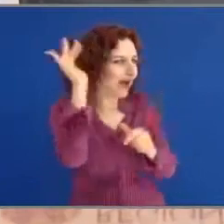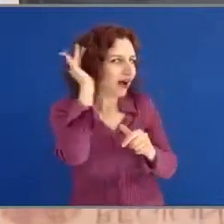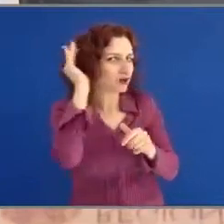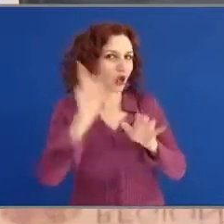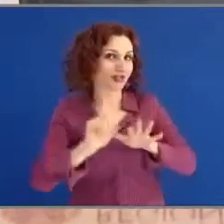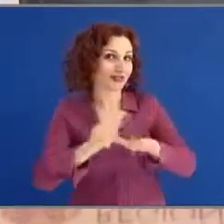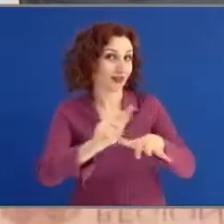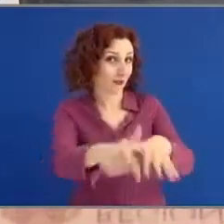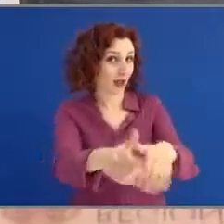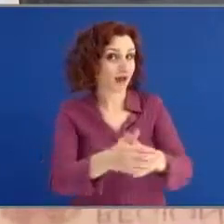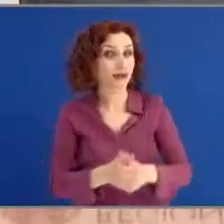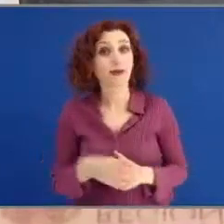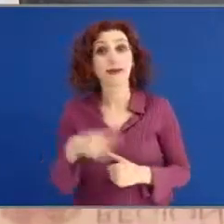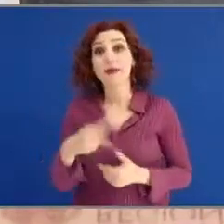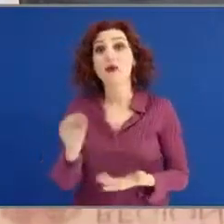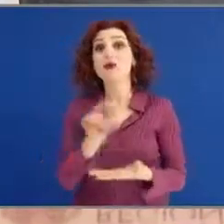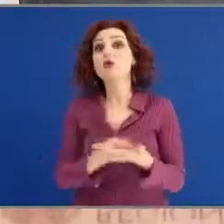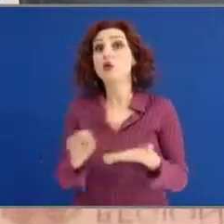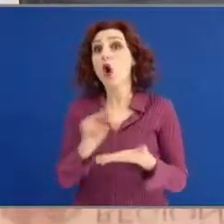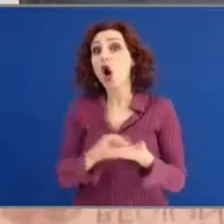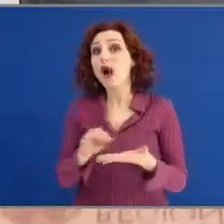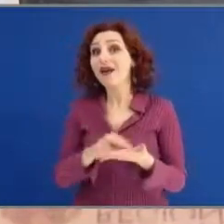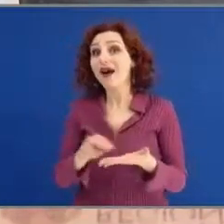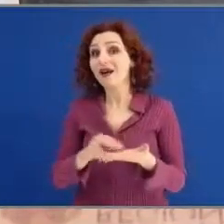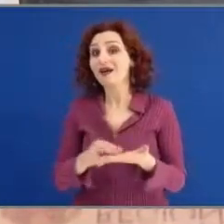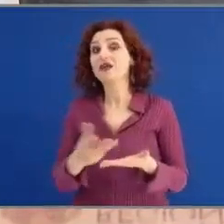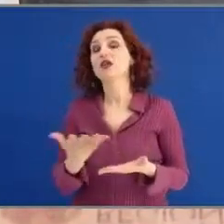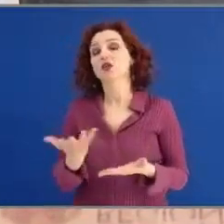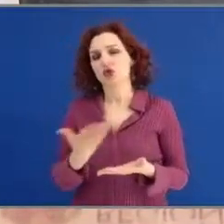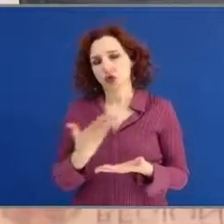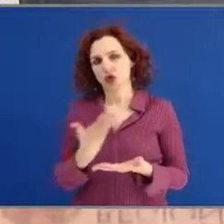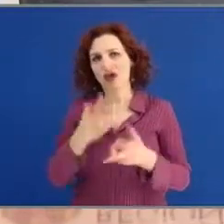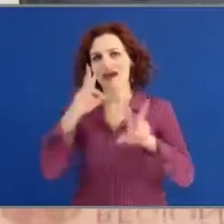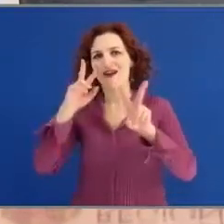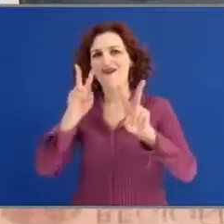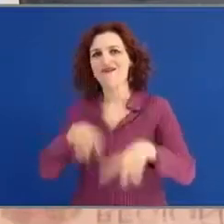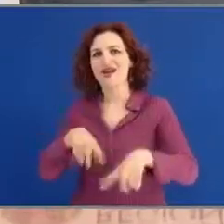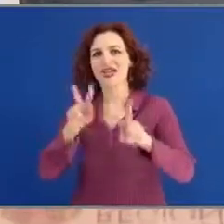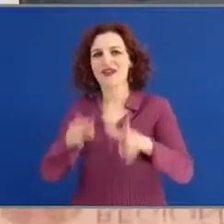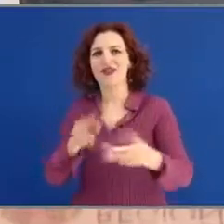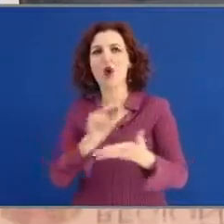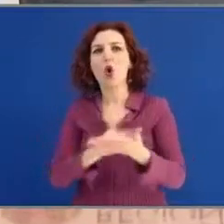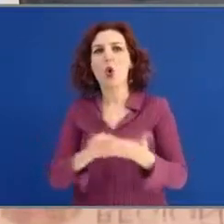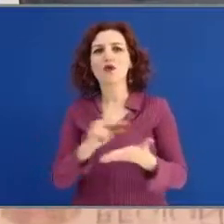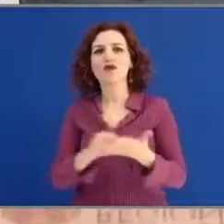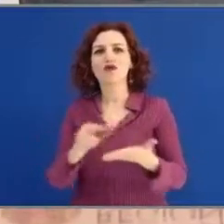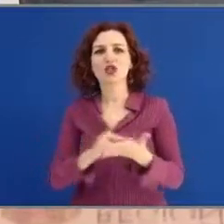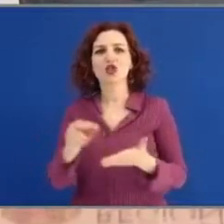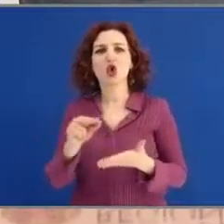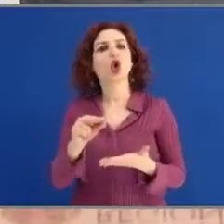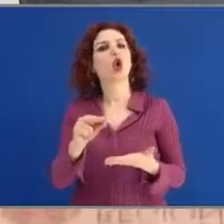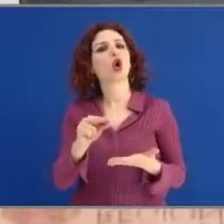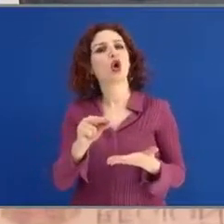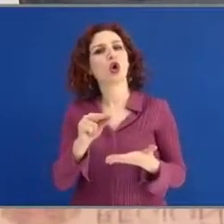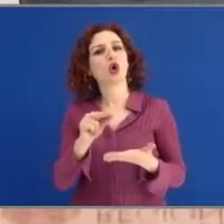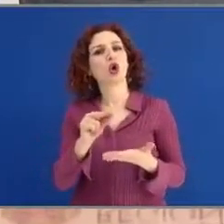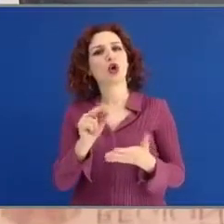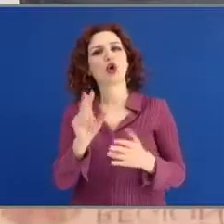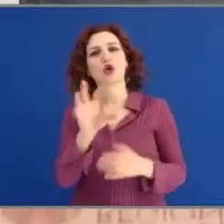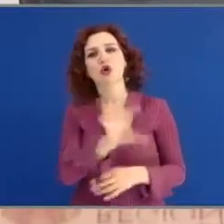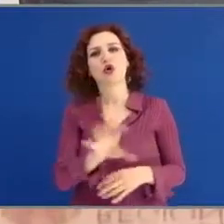quanto riguarda la scuola, c'è una verifica aperta con l'ufficio scolastico regionale sulle modalità. Noi